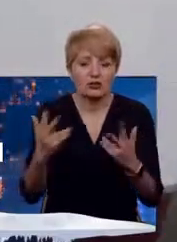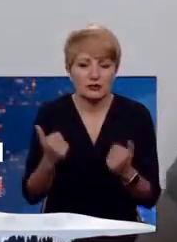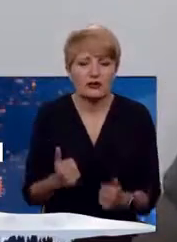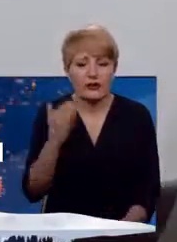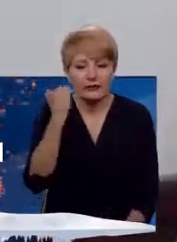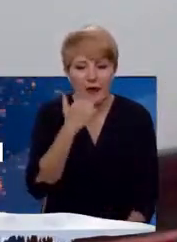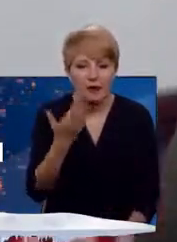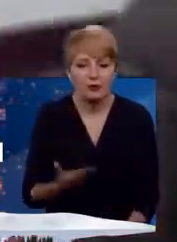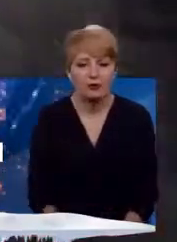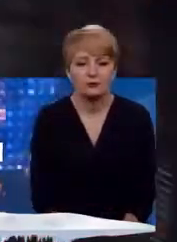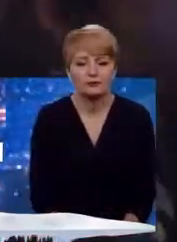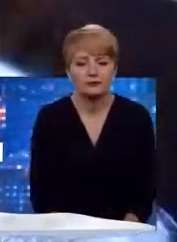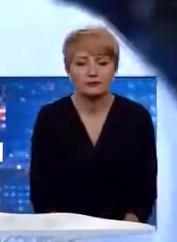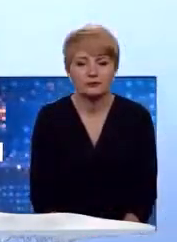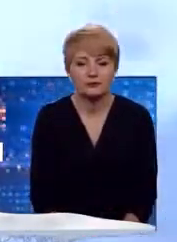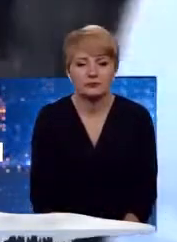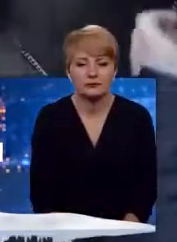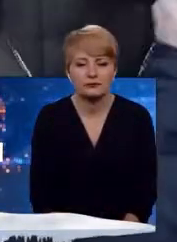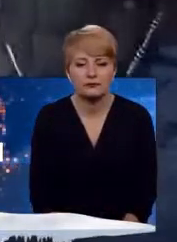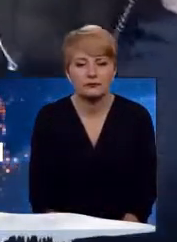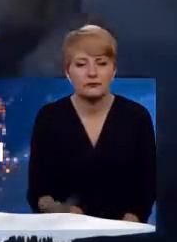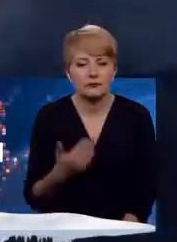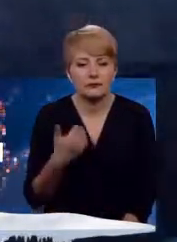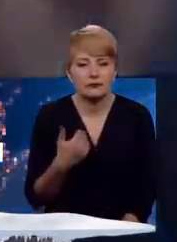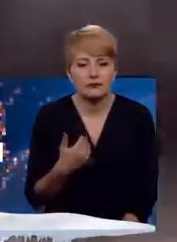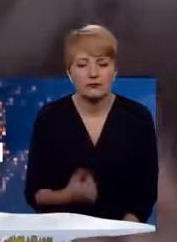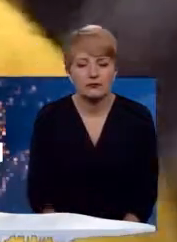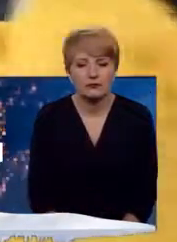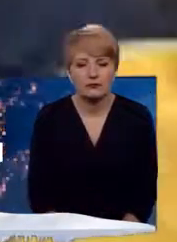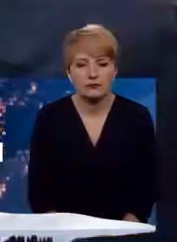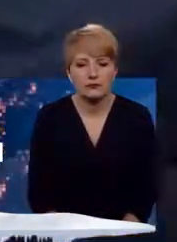Дякую. Дякую. Михайлівна, ми можемо з вами включитись зараз, будь ласка.